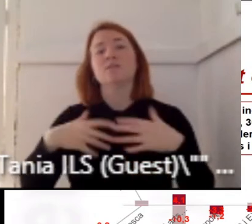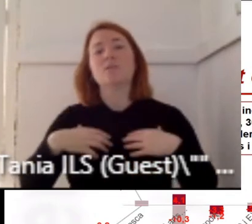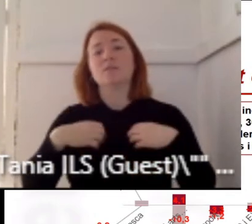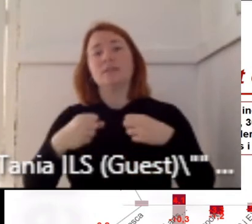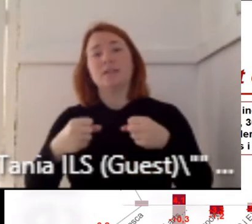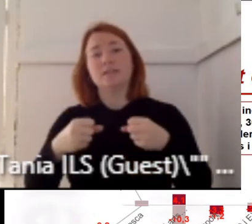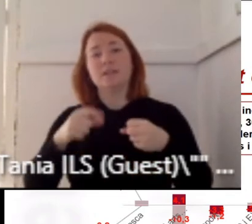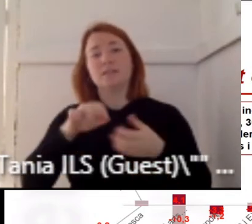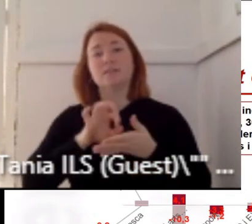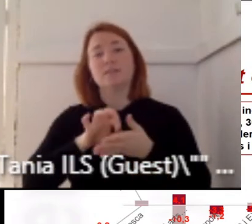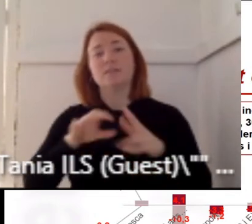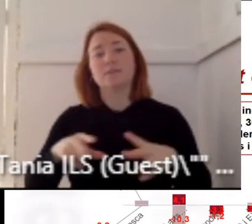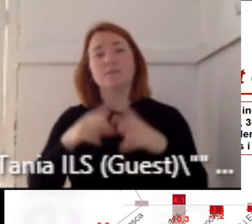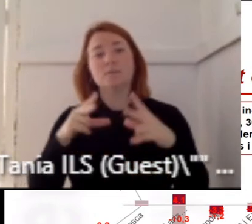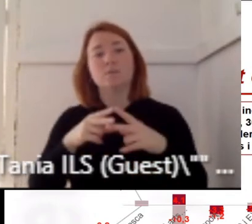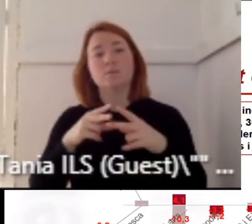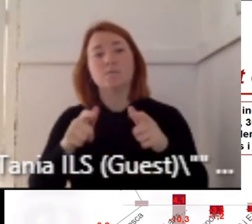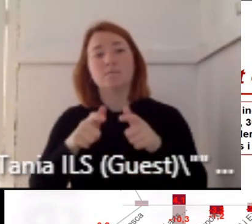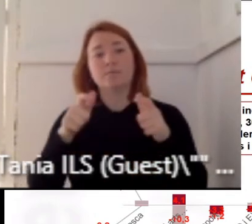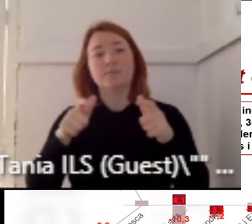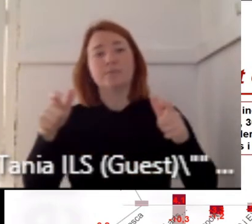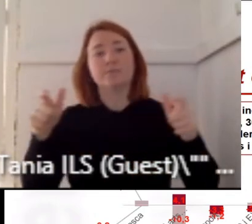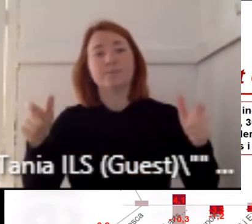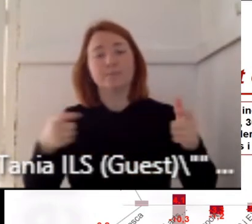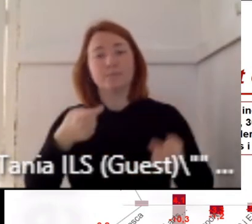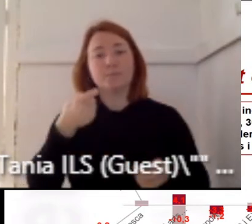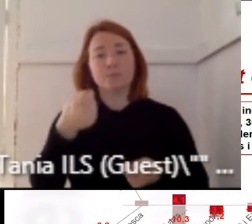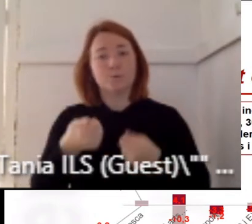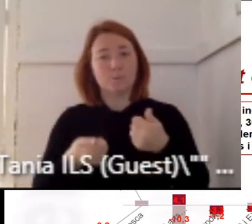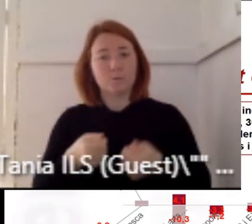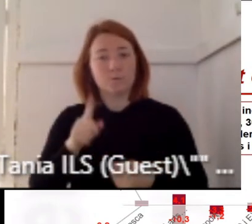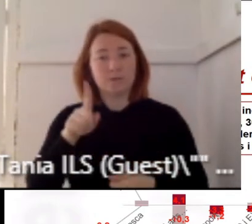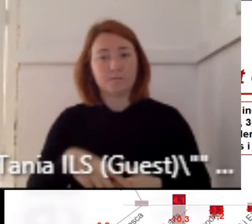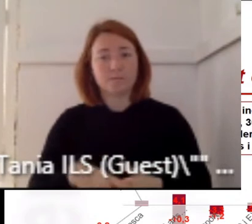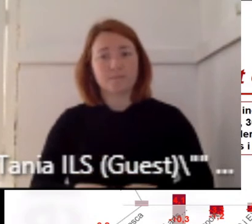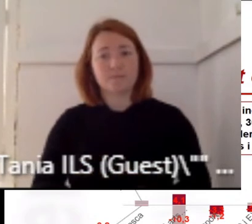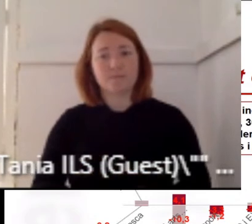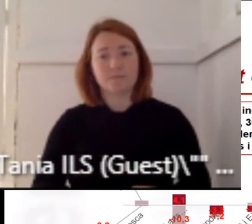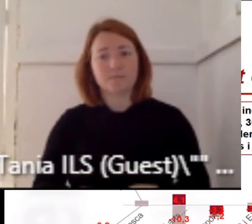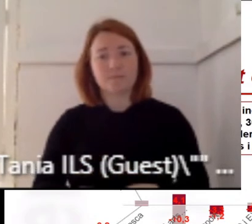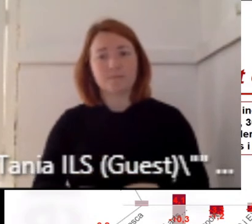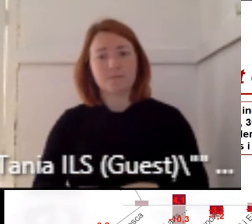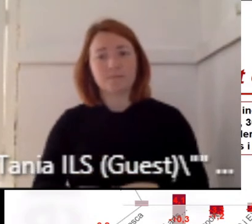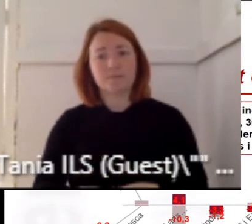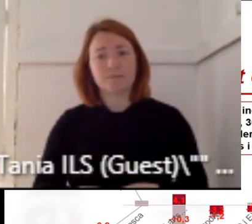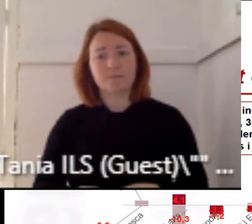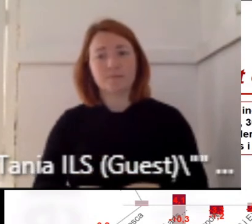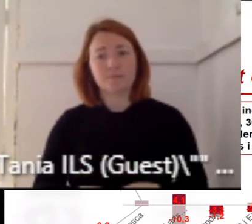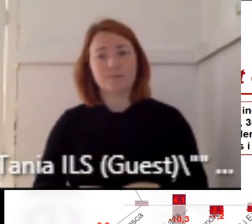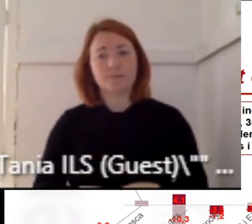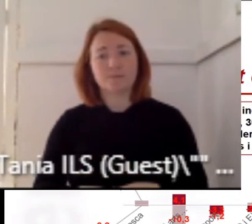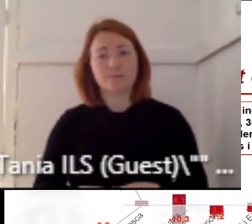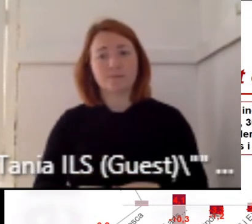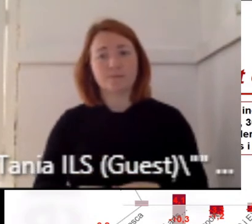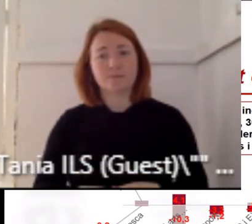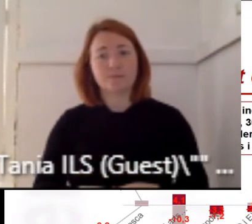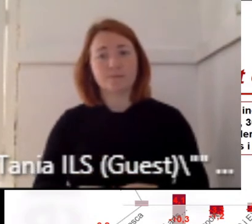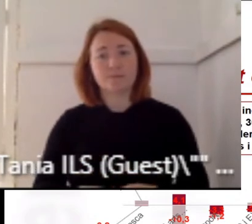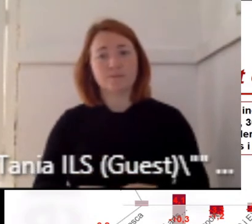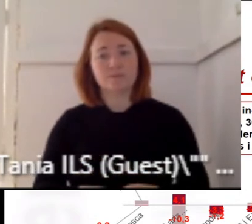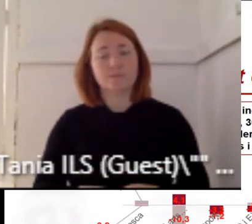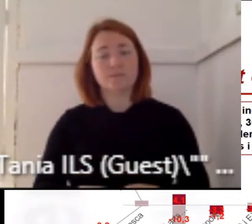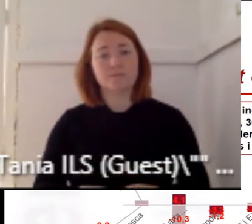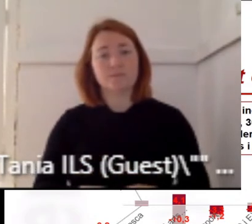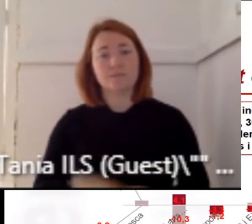també com aquesta relació, diguem, entre els sectors més afectats i els sectors més feminitzats doncs, queden